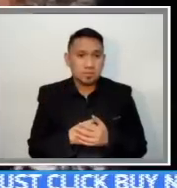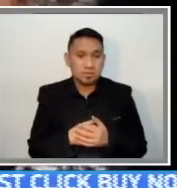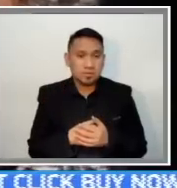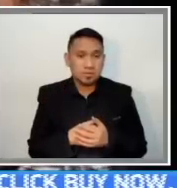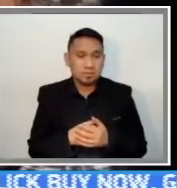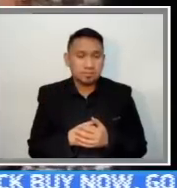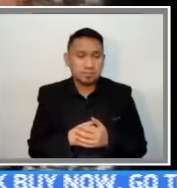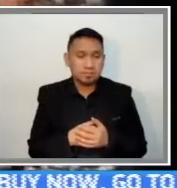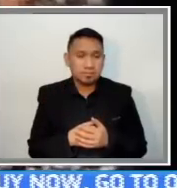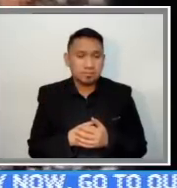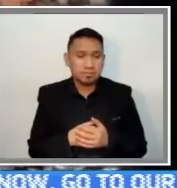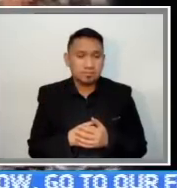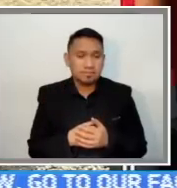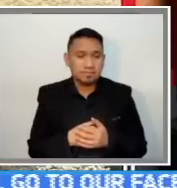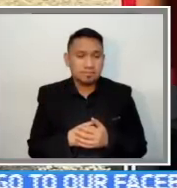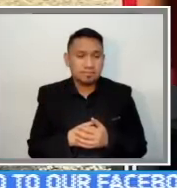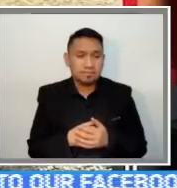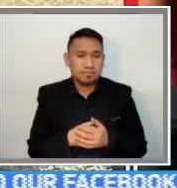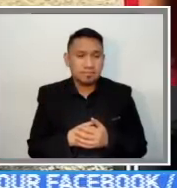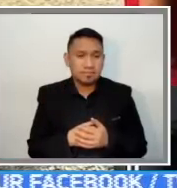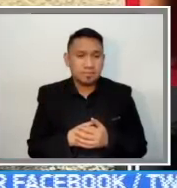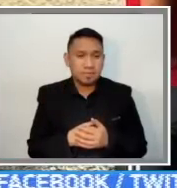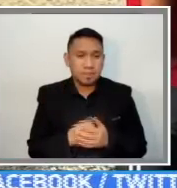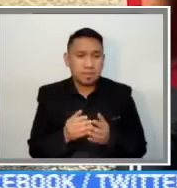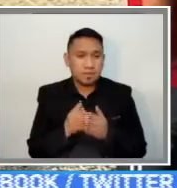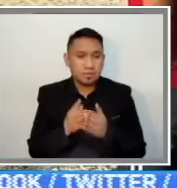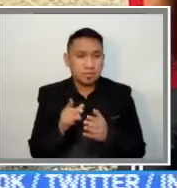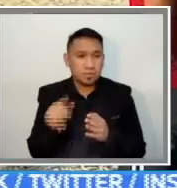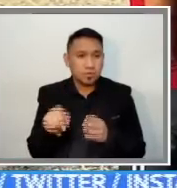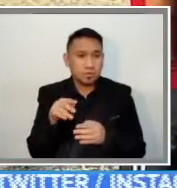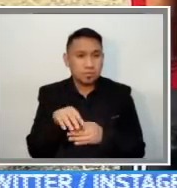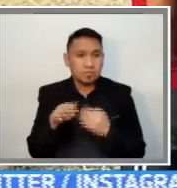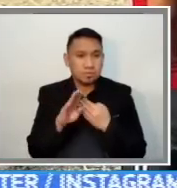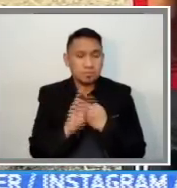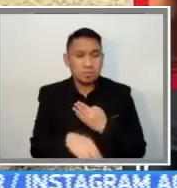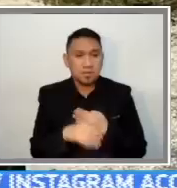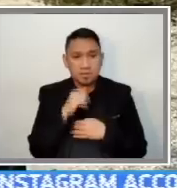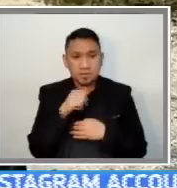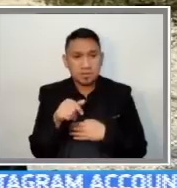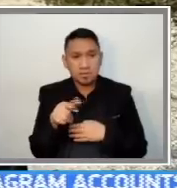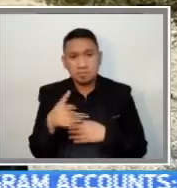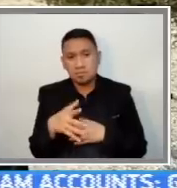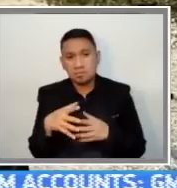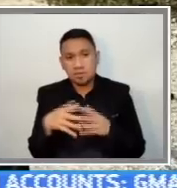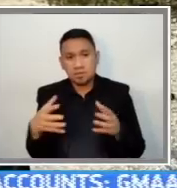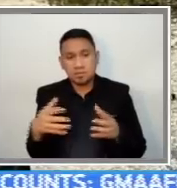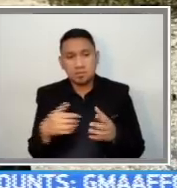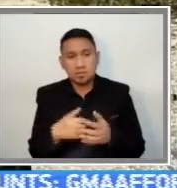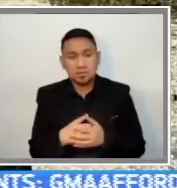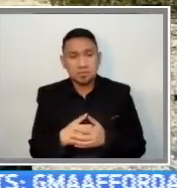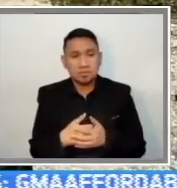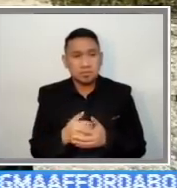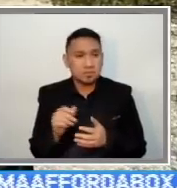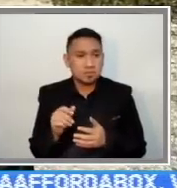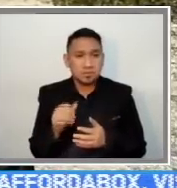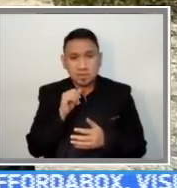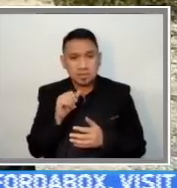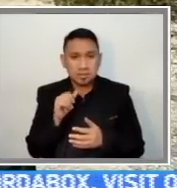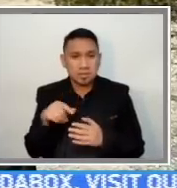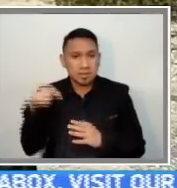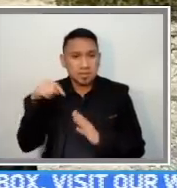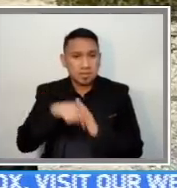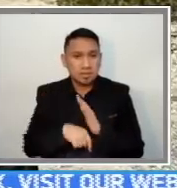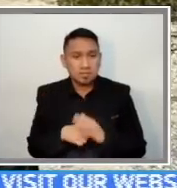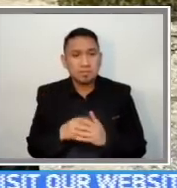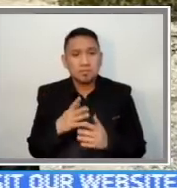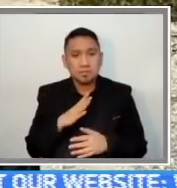ulan ng barko. So yung likod nito hindi naman nakasadsad masyado o parang nasa malalim-lalim. So okay lang din